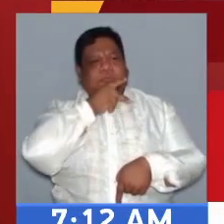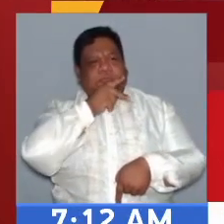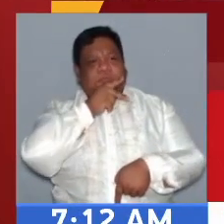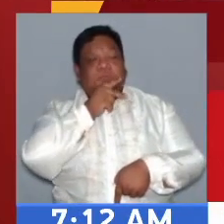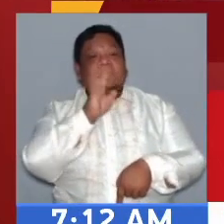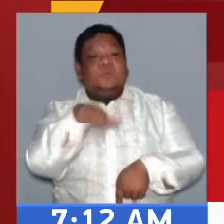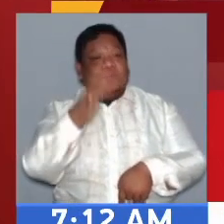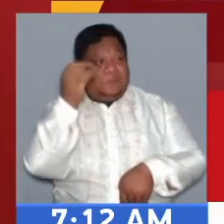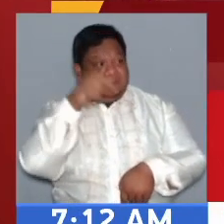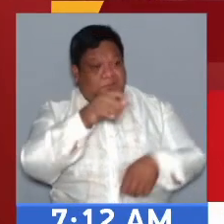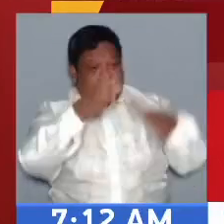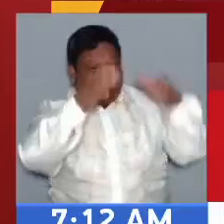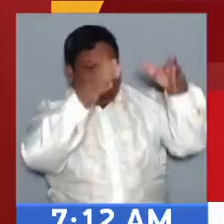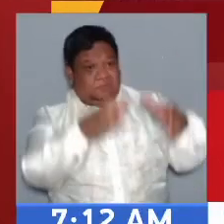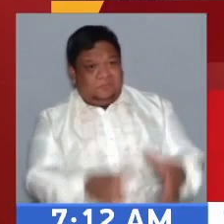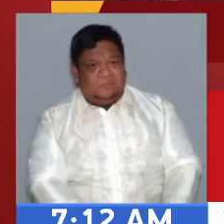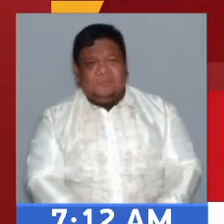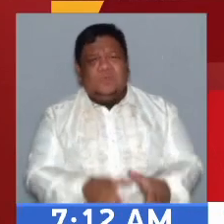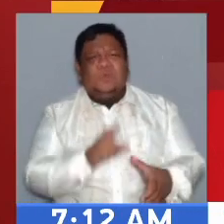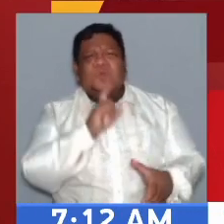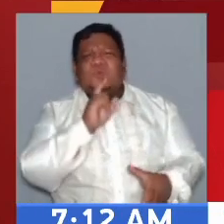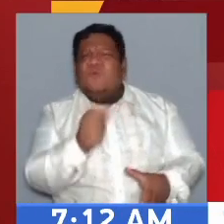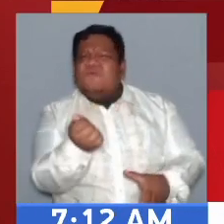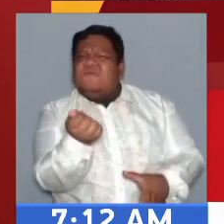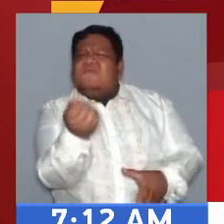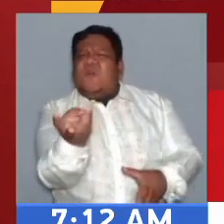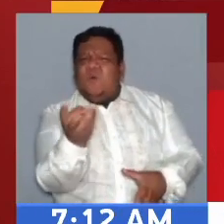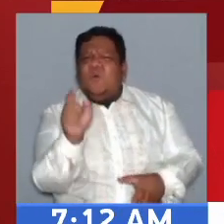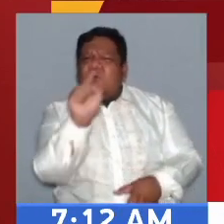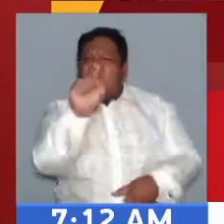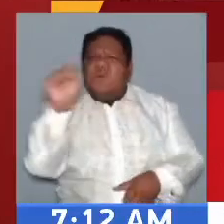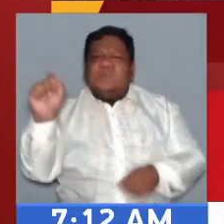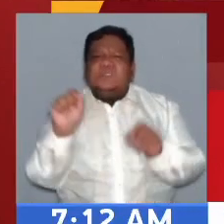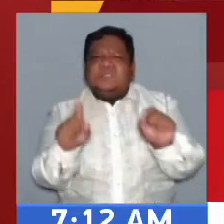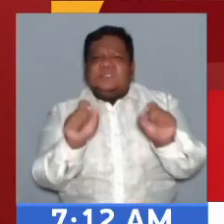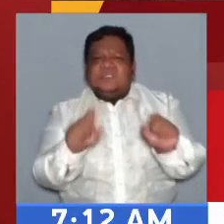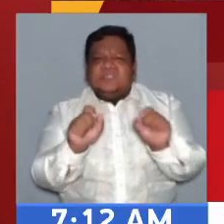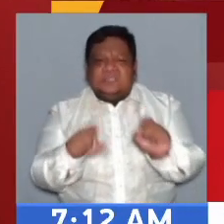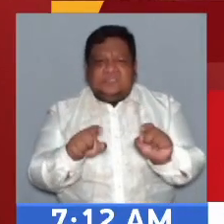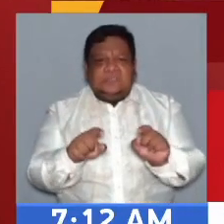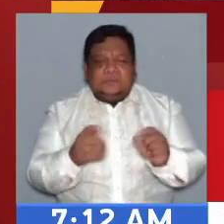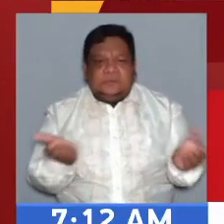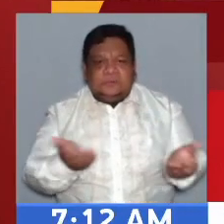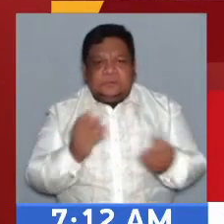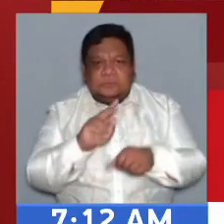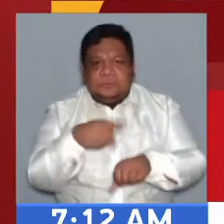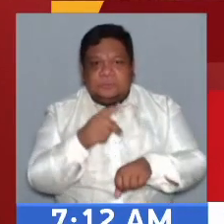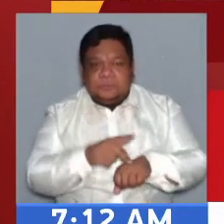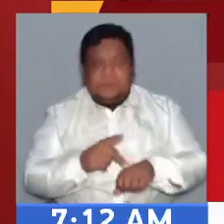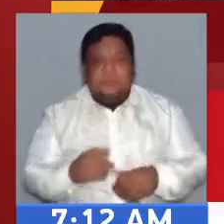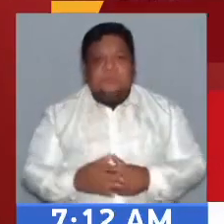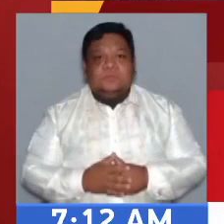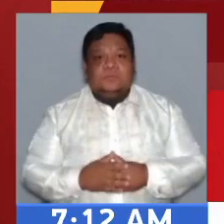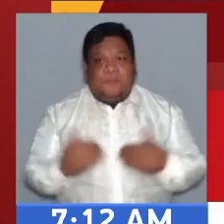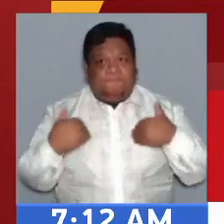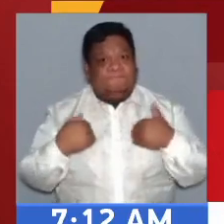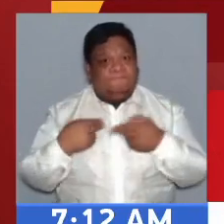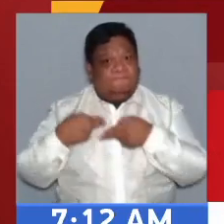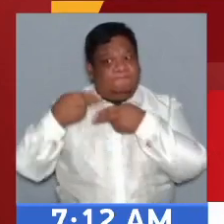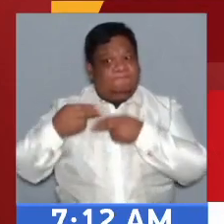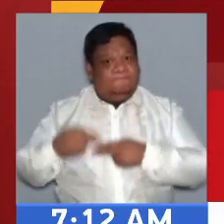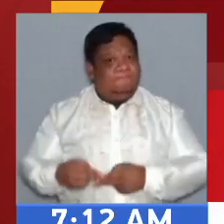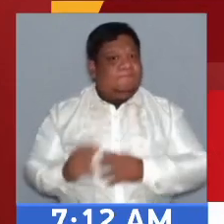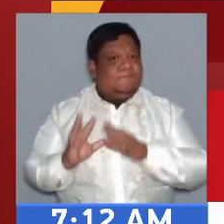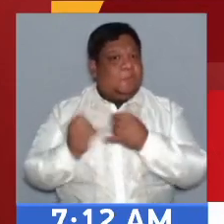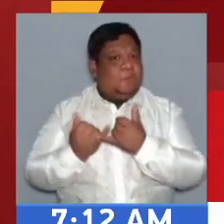lang yung mga supplier ng nitrous oxide dito sa Pilipinas. And may mga pangalan naman na tayo ng corporation kung sino yung mga nagbebenta. Ayon